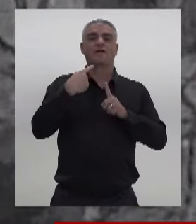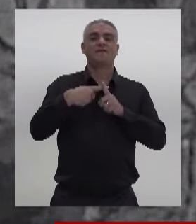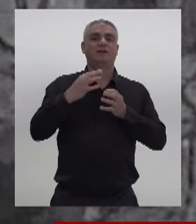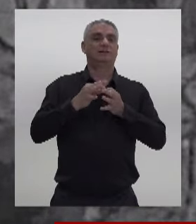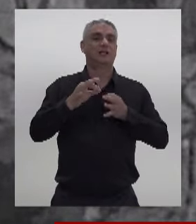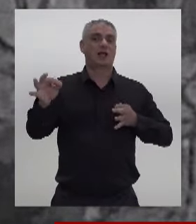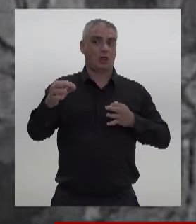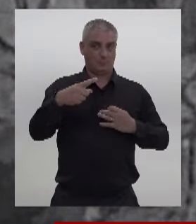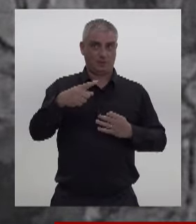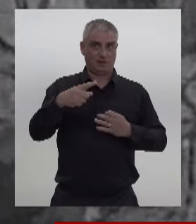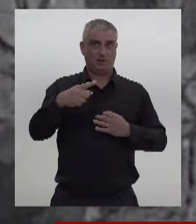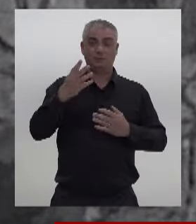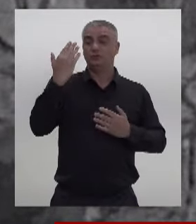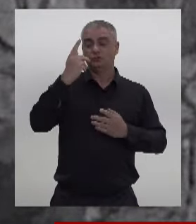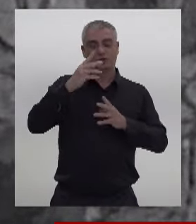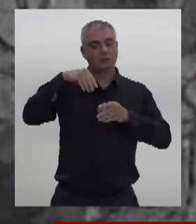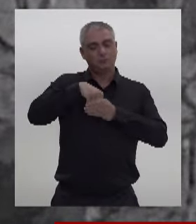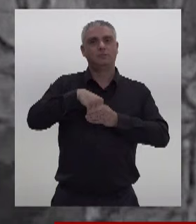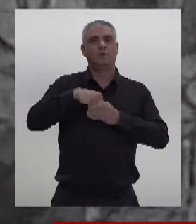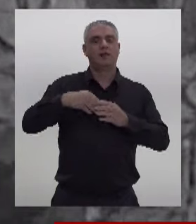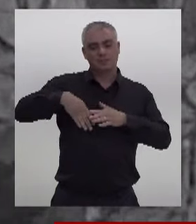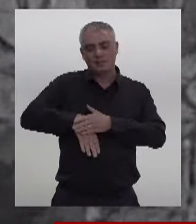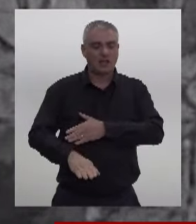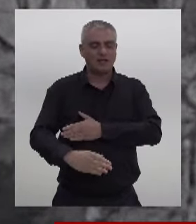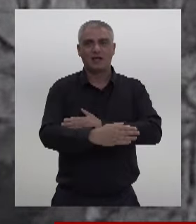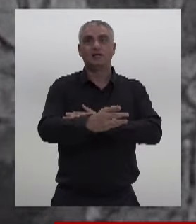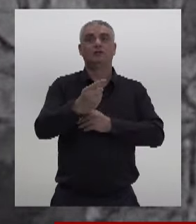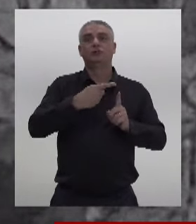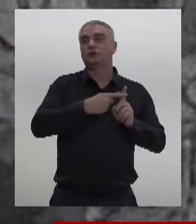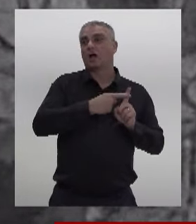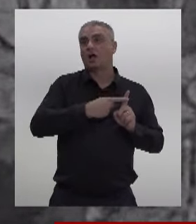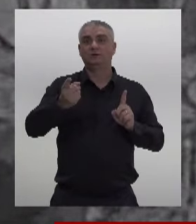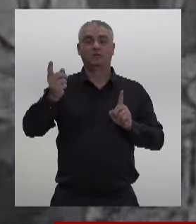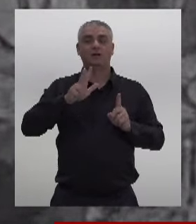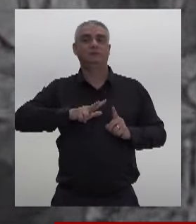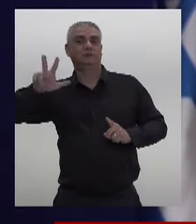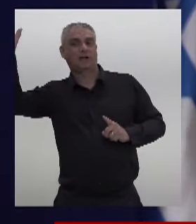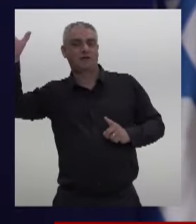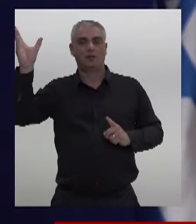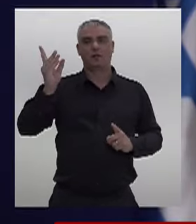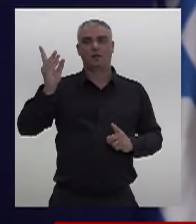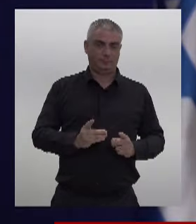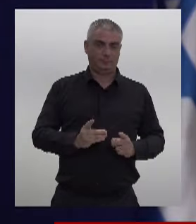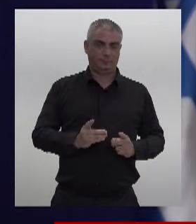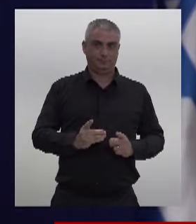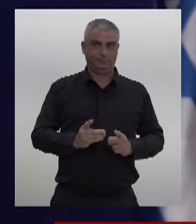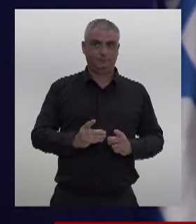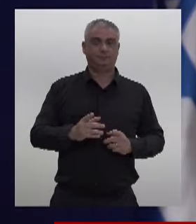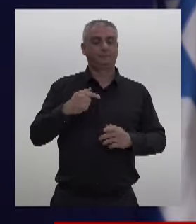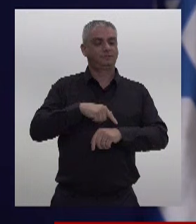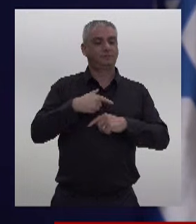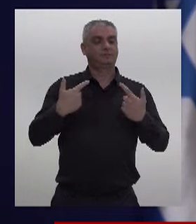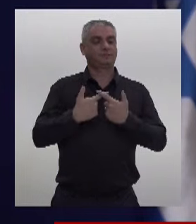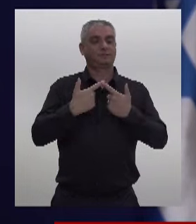קילומטר שמהווה חלק ממערכת תת קרקעית שחצתה בין הצפון לדרום לאורך הלחימה